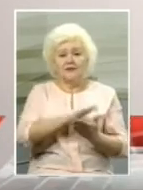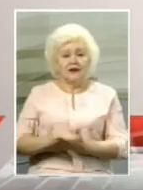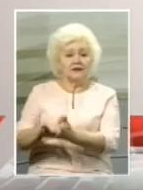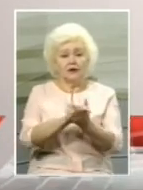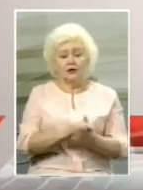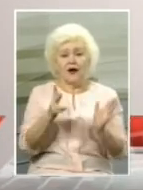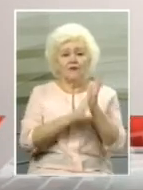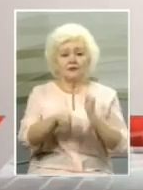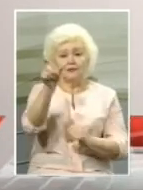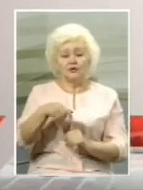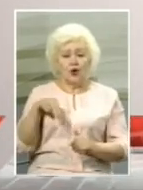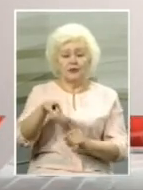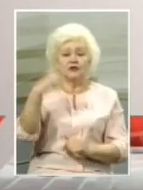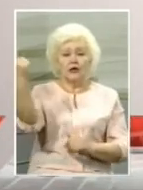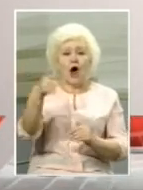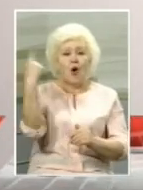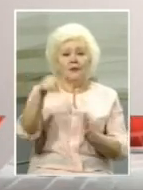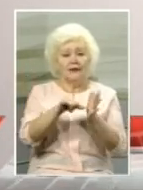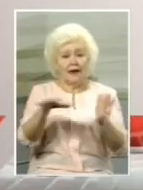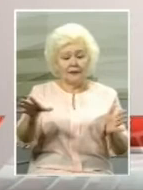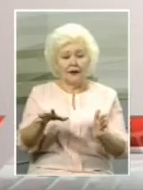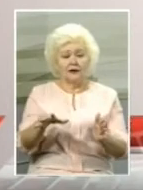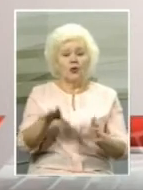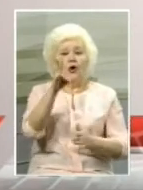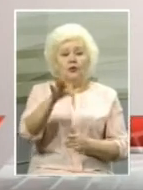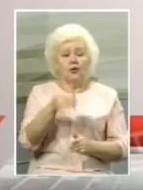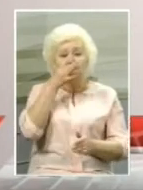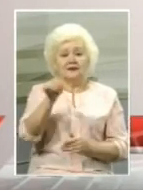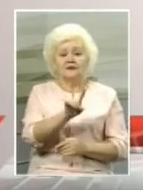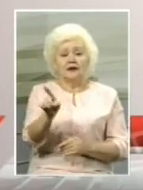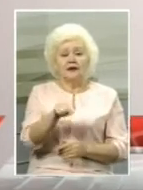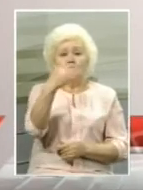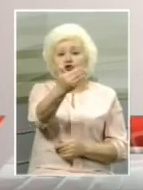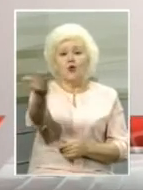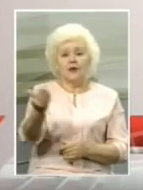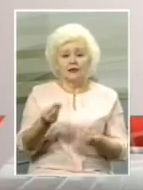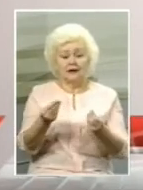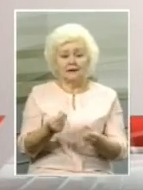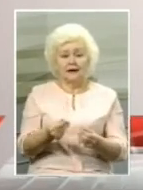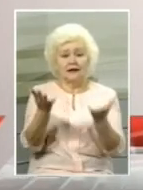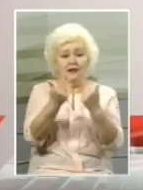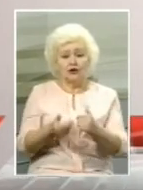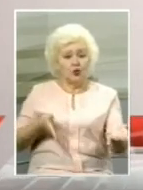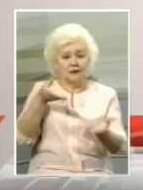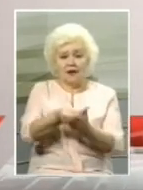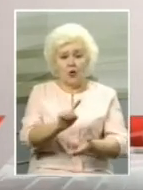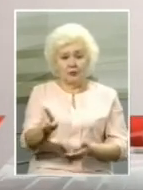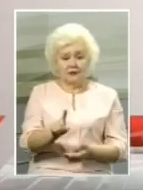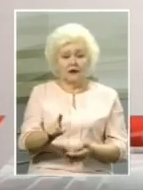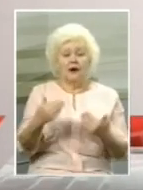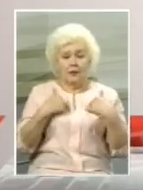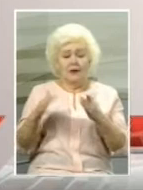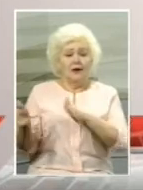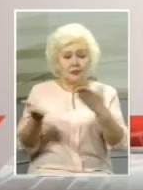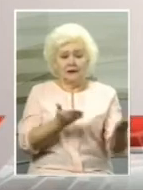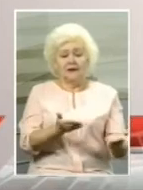нас 80 человек, мы пришли в Обленерго. В Обленерго сказали, что наши деньги на счет не поступили. Мы